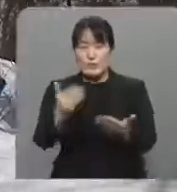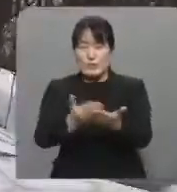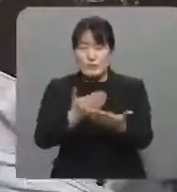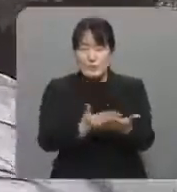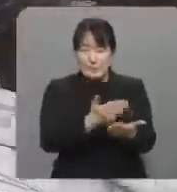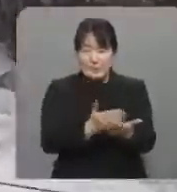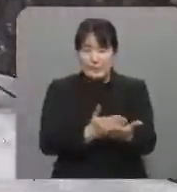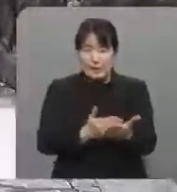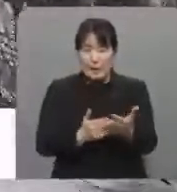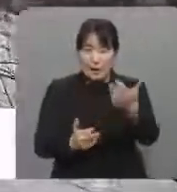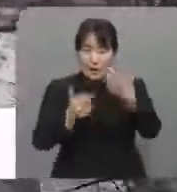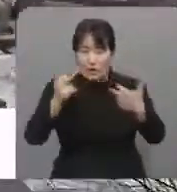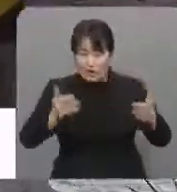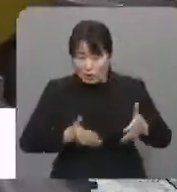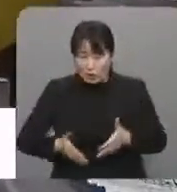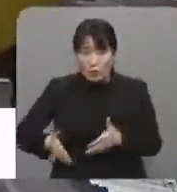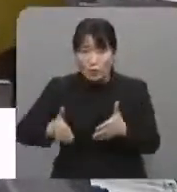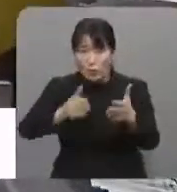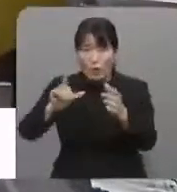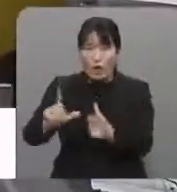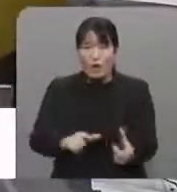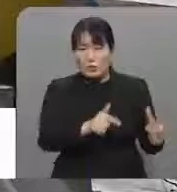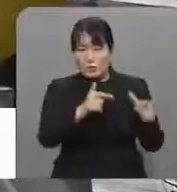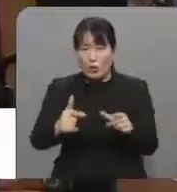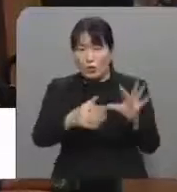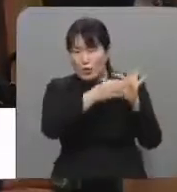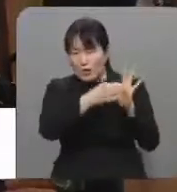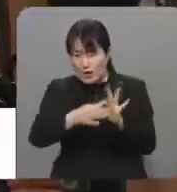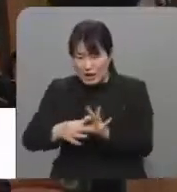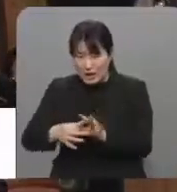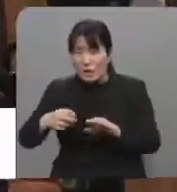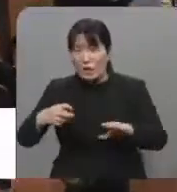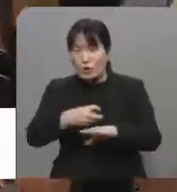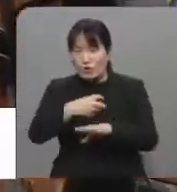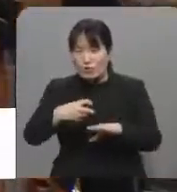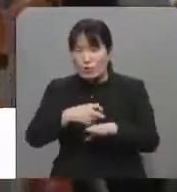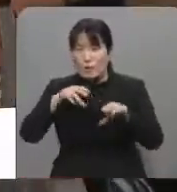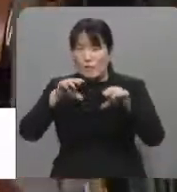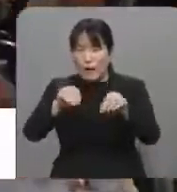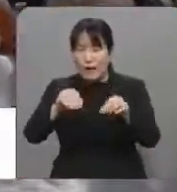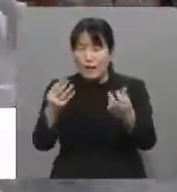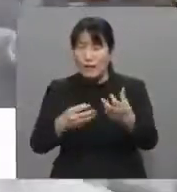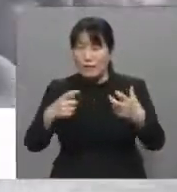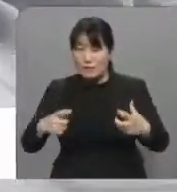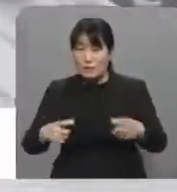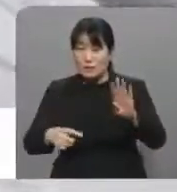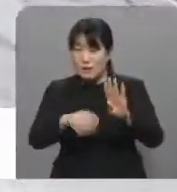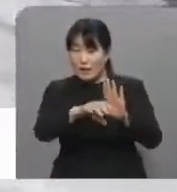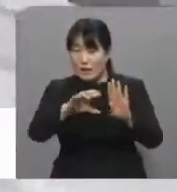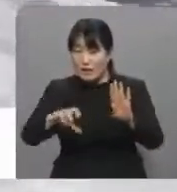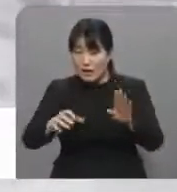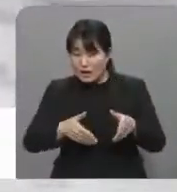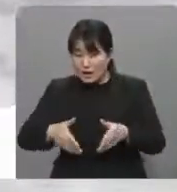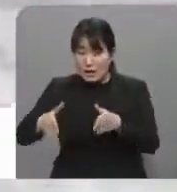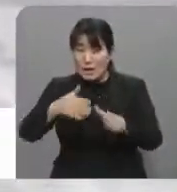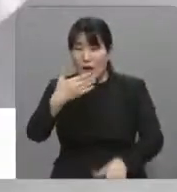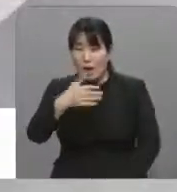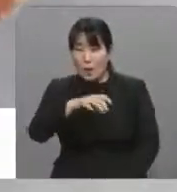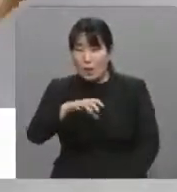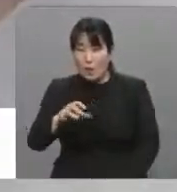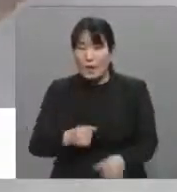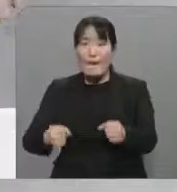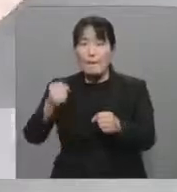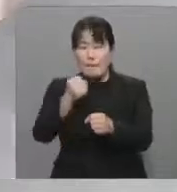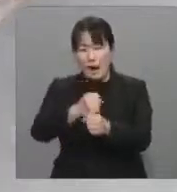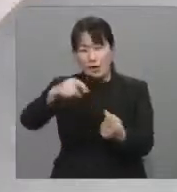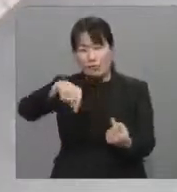산간 도로를 중심으로 하루 종일 이어져 버스 운행에 차질을 빚었던 강원도 내 4개 시군 9개 노선이 정상을